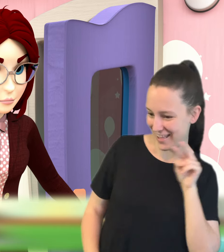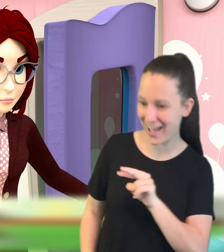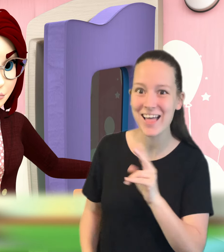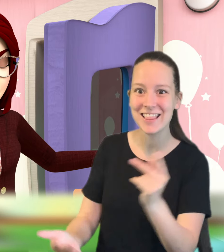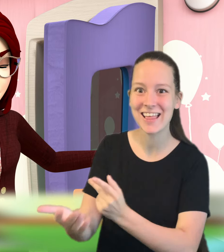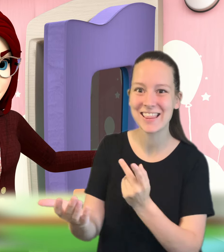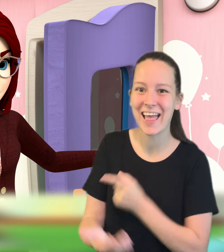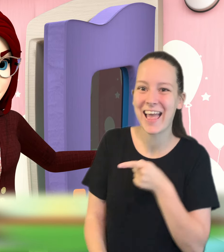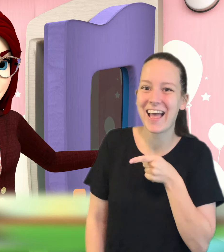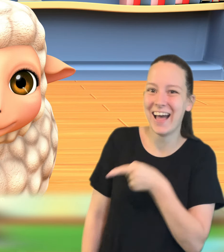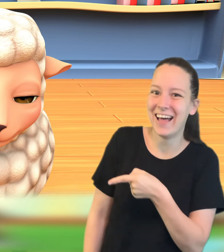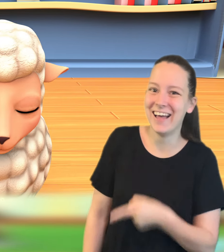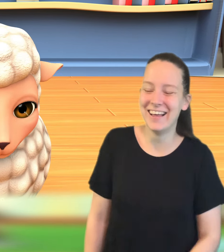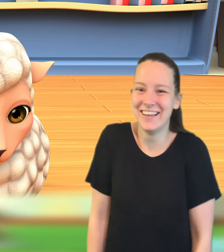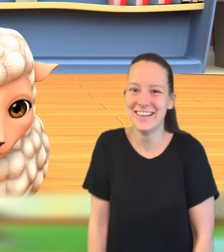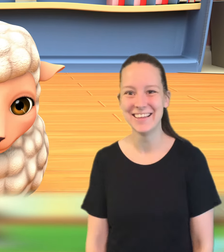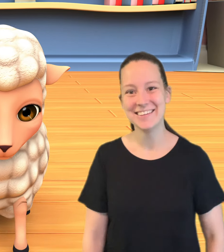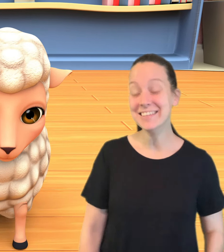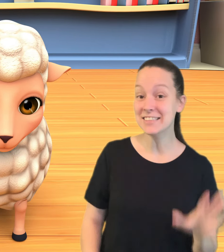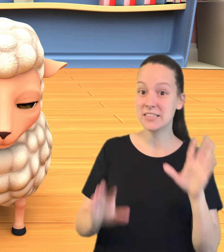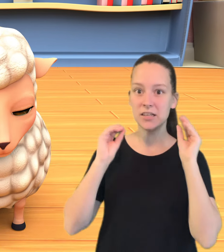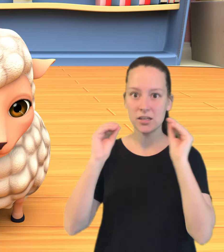怒って追い出し